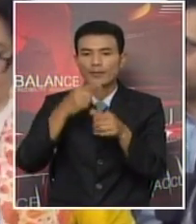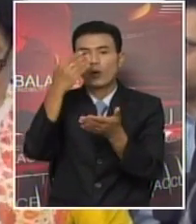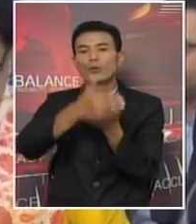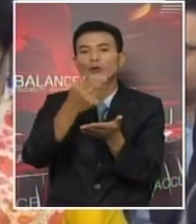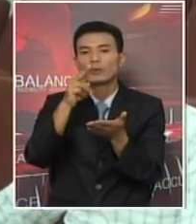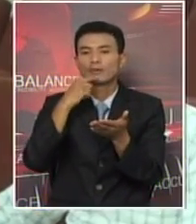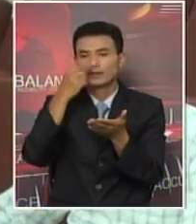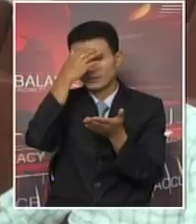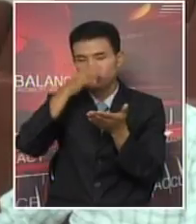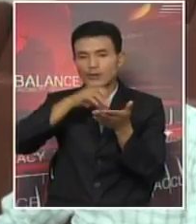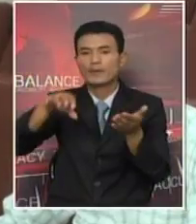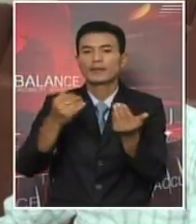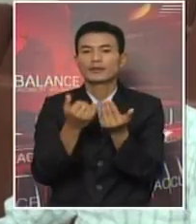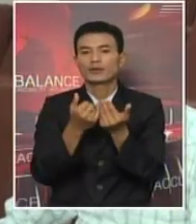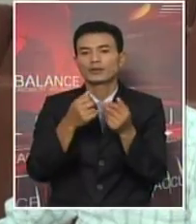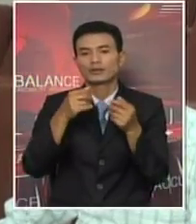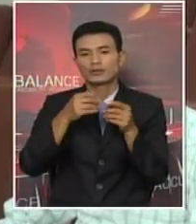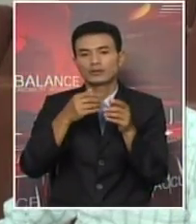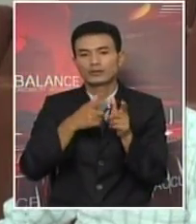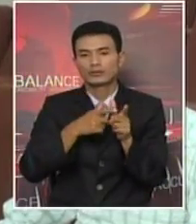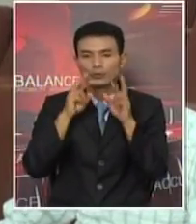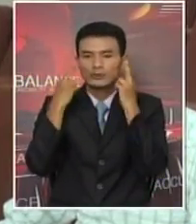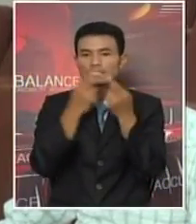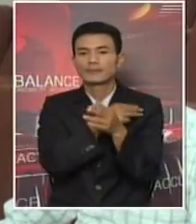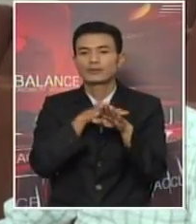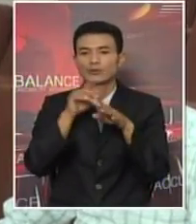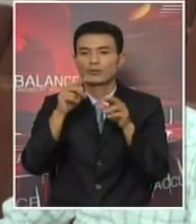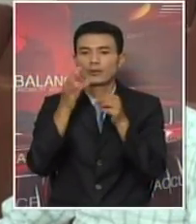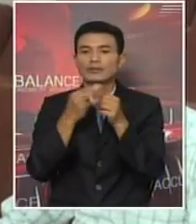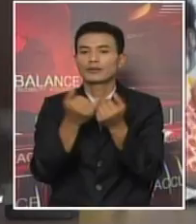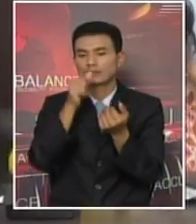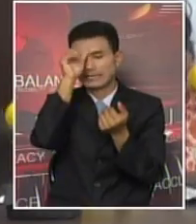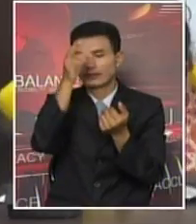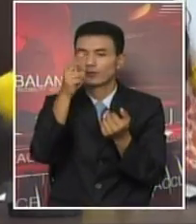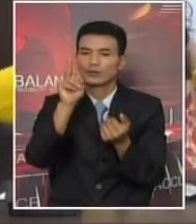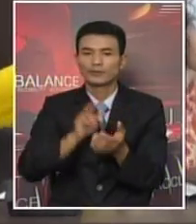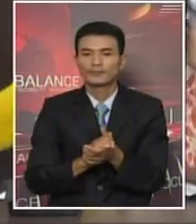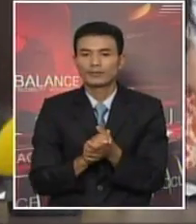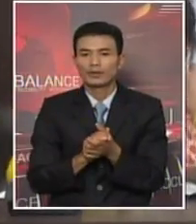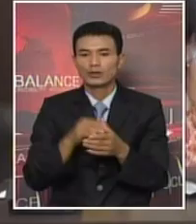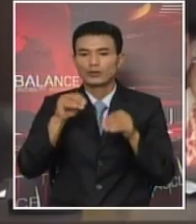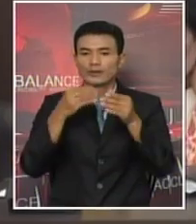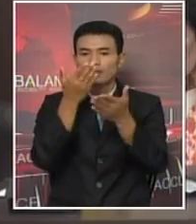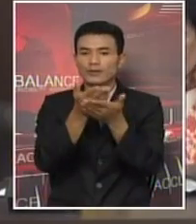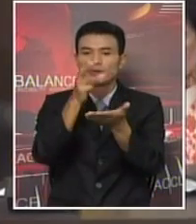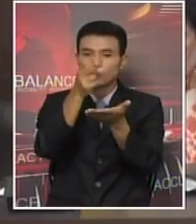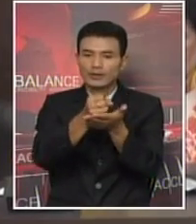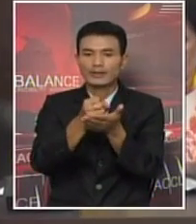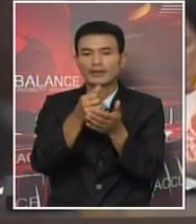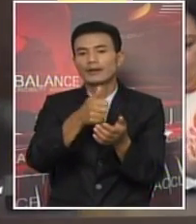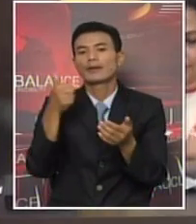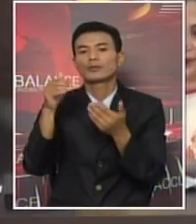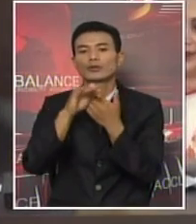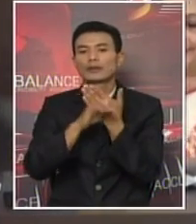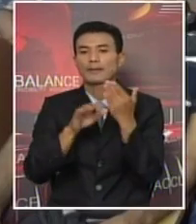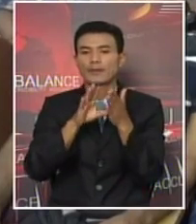अवरोध हटाउन सुरक्षाकर्मीहरूको उचित व्यवस्था गरिएको उल्लेख गरे। निर्वाचन आयोगले उम्मेदवारी दर्ता कार्यलाई सुव्यवस्थित र मर्यादित